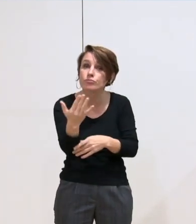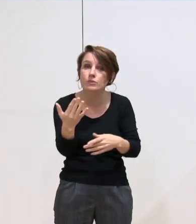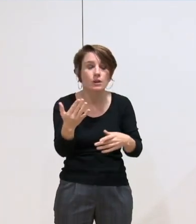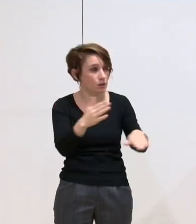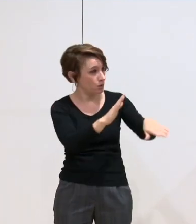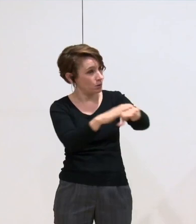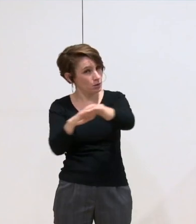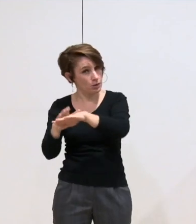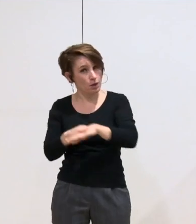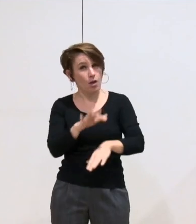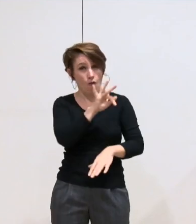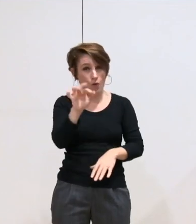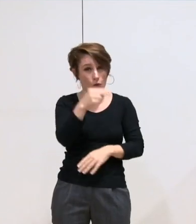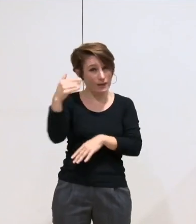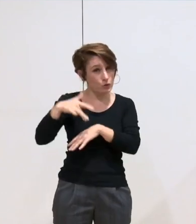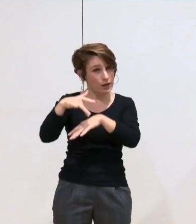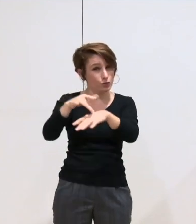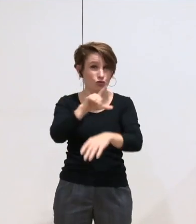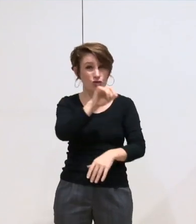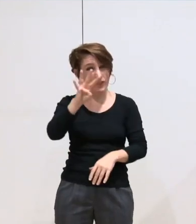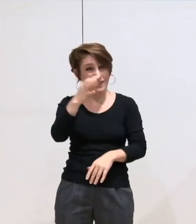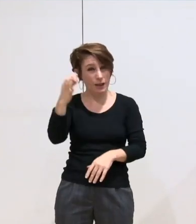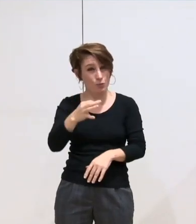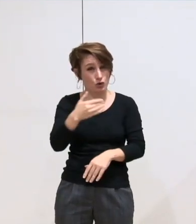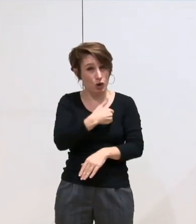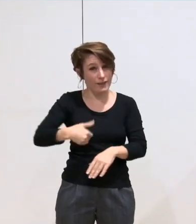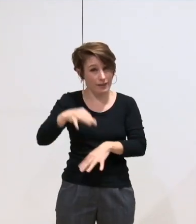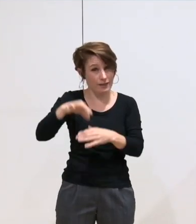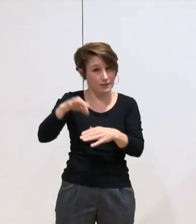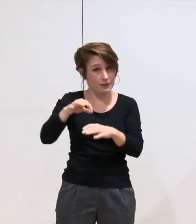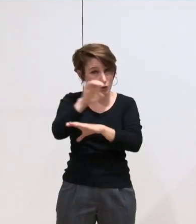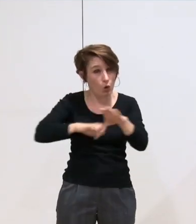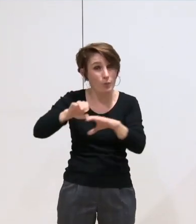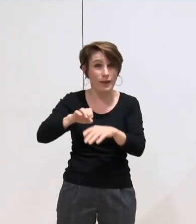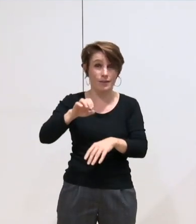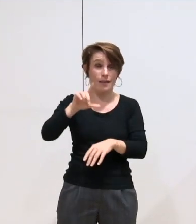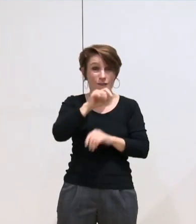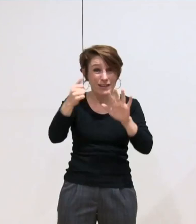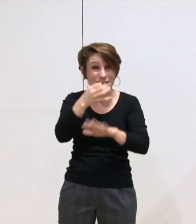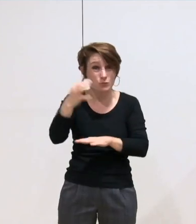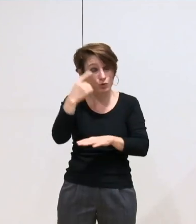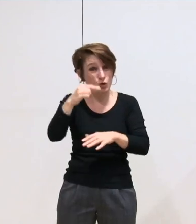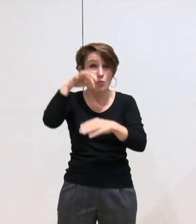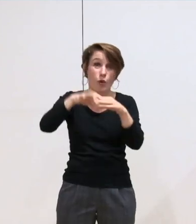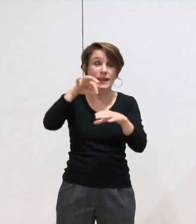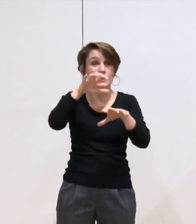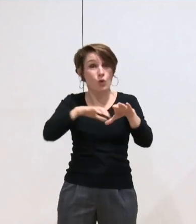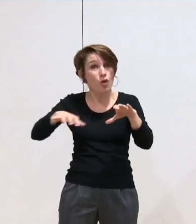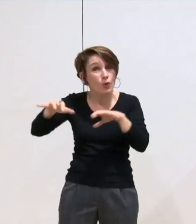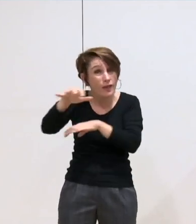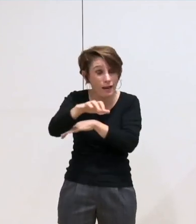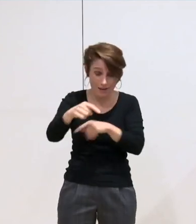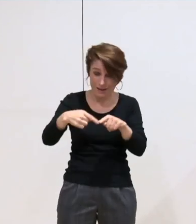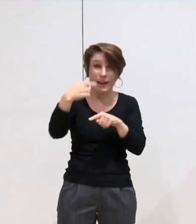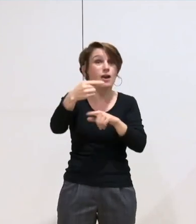le Front National a fait 24% aux dernières européennes, 26% au cantonal, et que les sondages nous en donnent encore plus pour les élections à